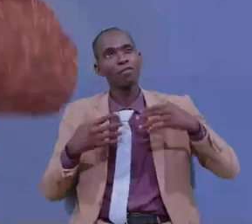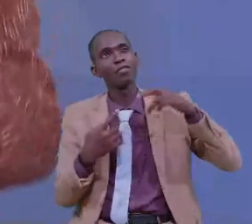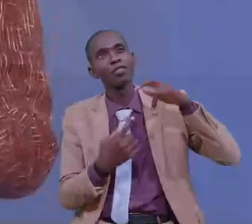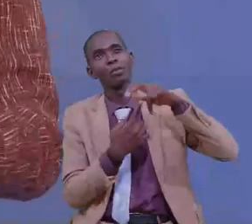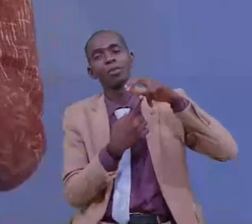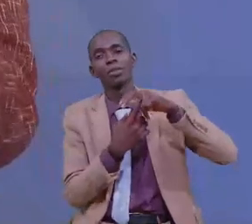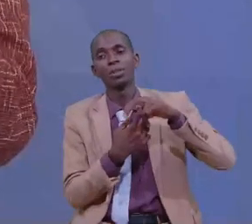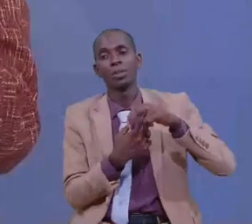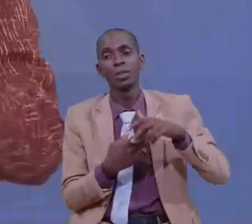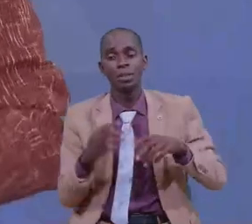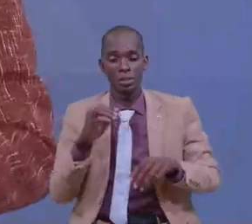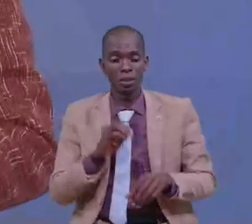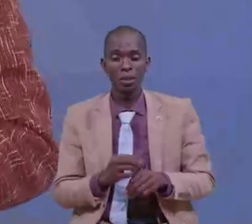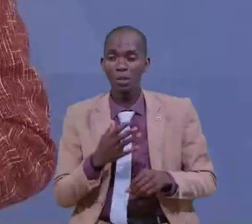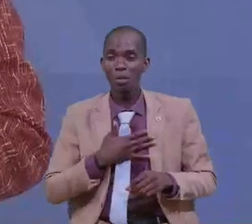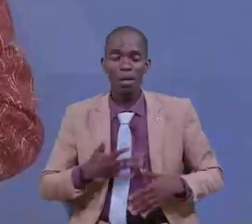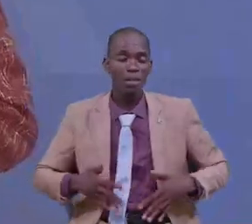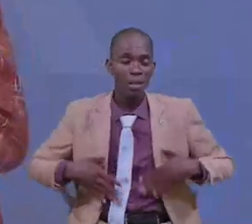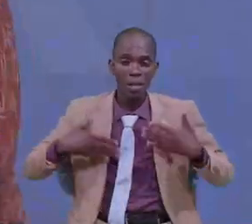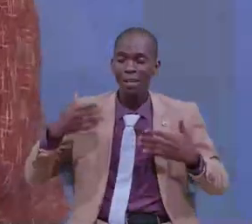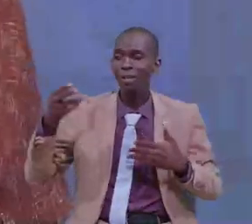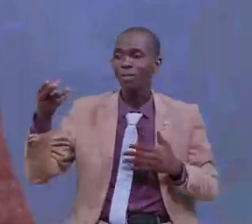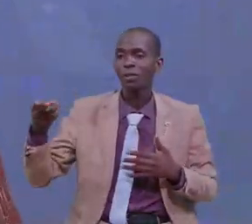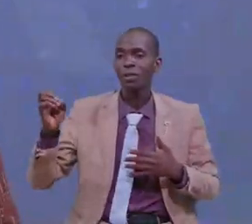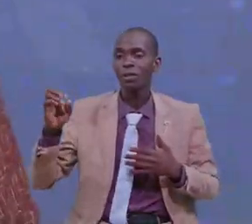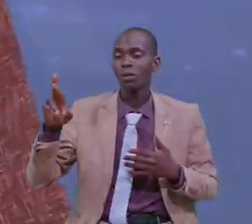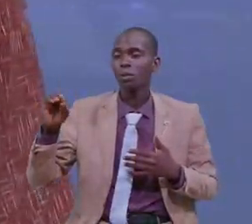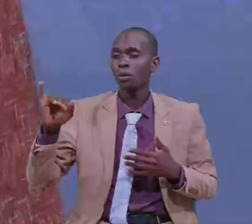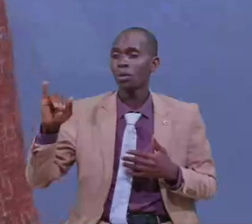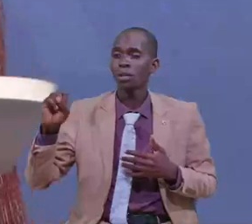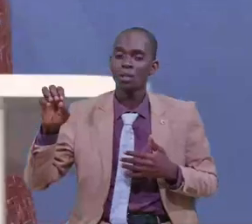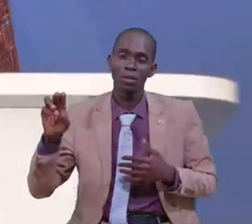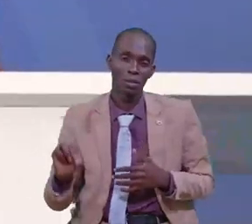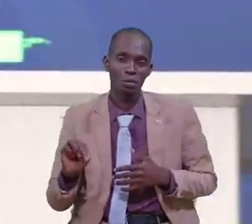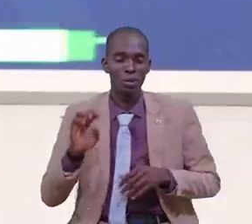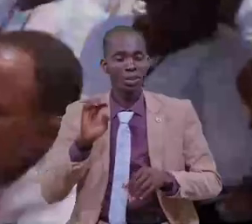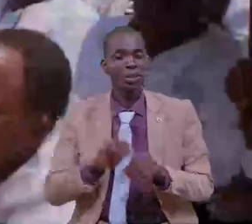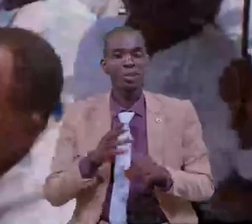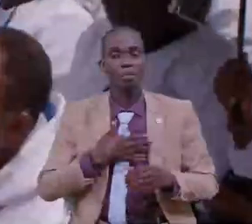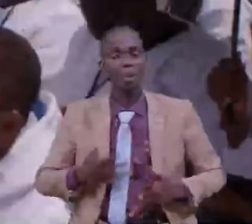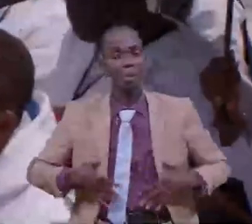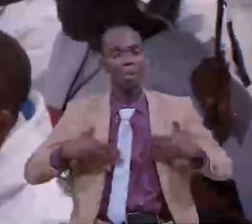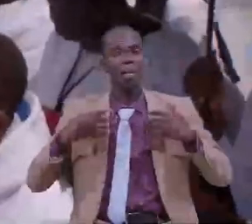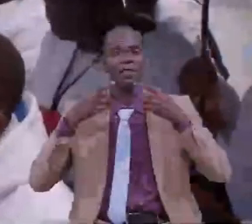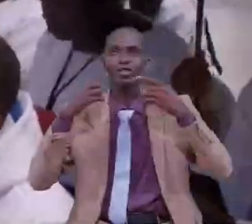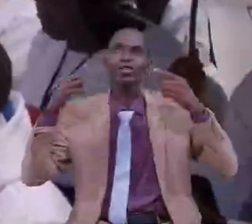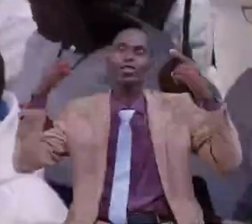championnat. Dans ma vie, l'héroïsme. Dans ma vie, le